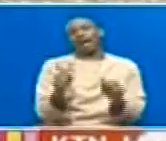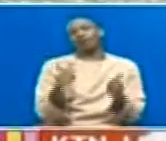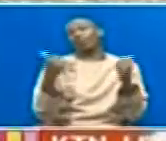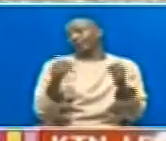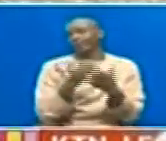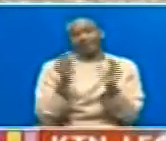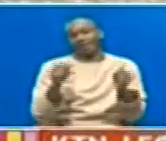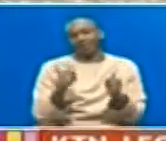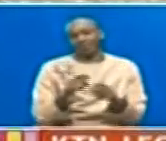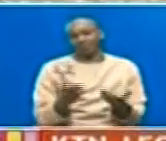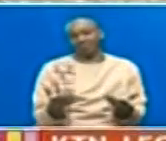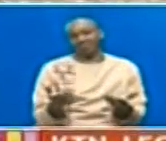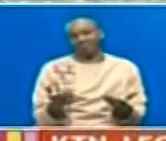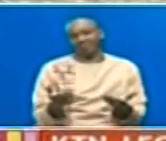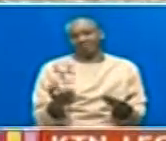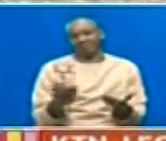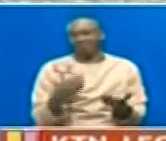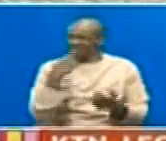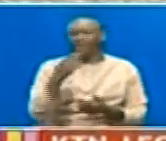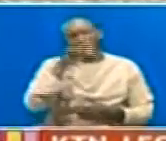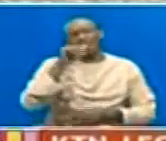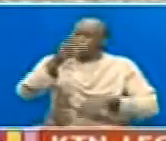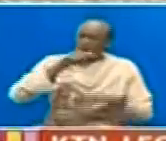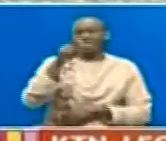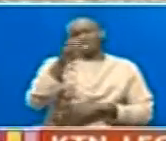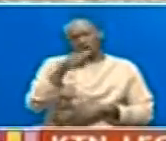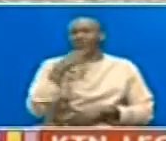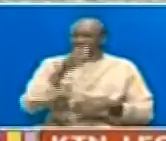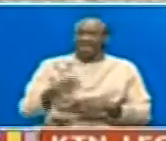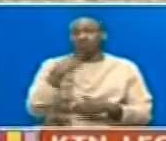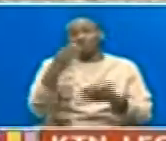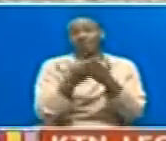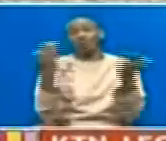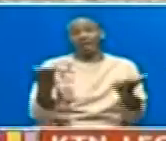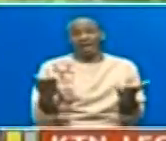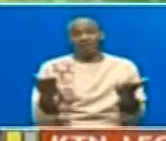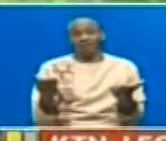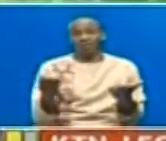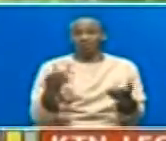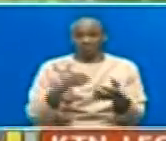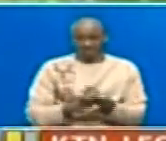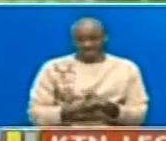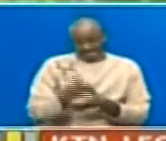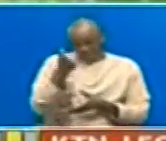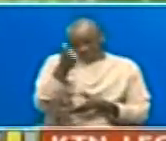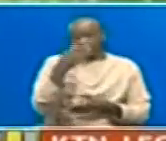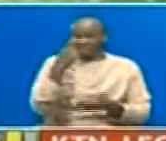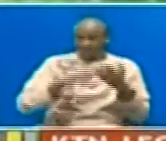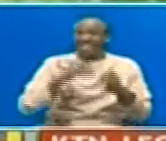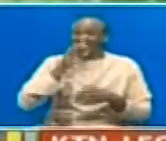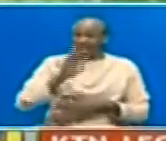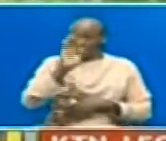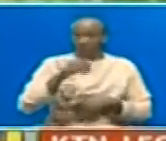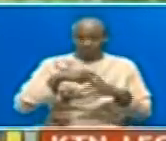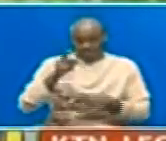hapana. Ngaombe muite umuulize pesa iko wapi, watu washalipwa. Abigail anadai mwanawe alilipwa